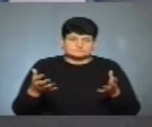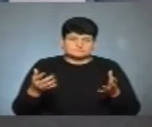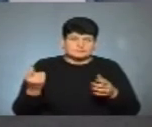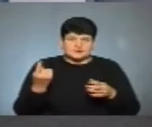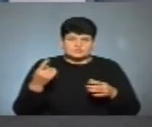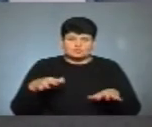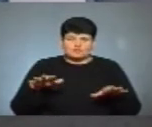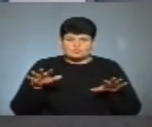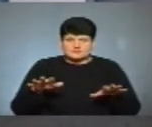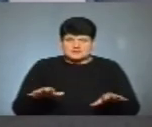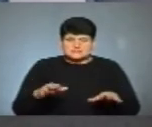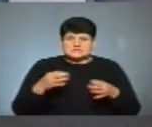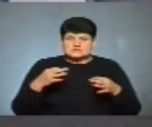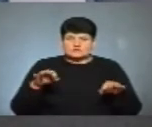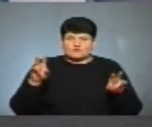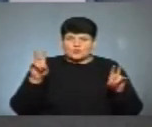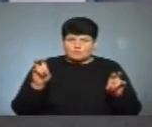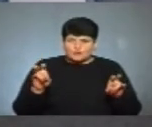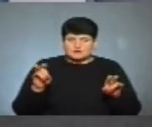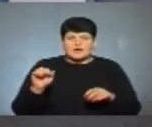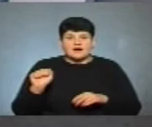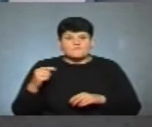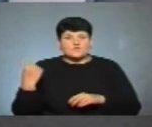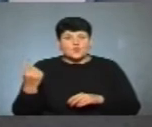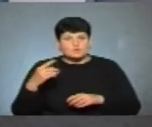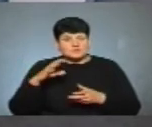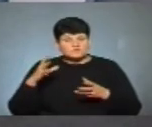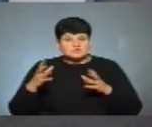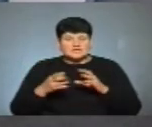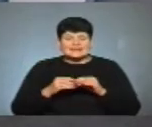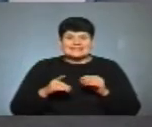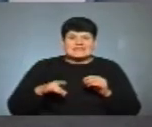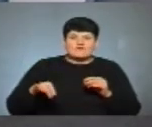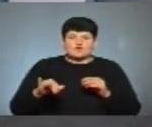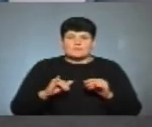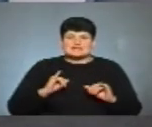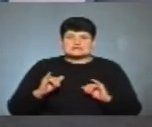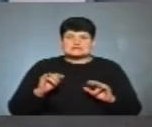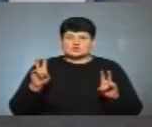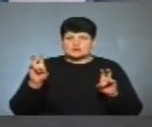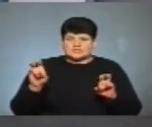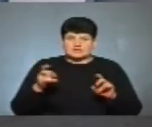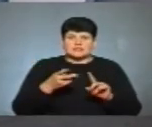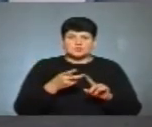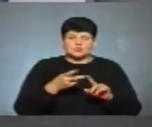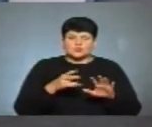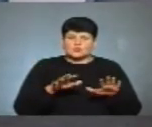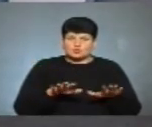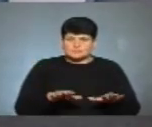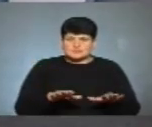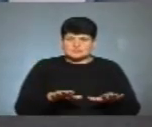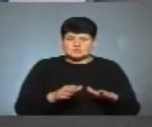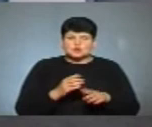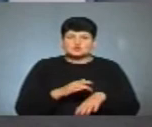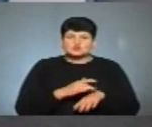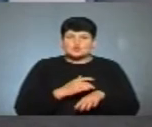першому місці «Свобода», а в області в цілому «Європейська солідарність». На другому місці